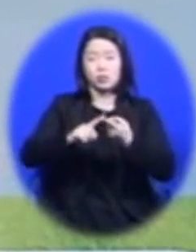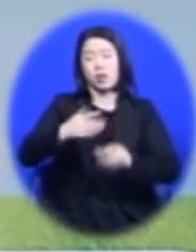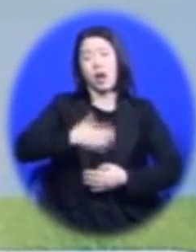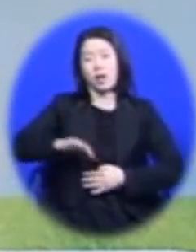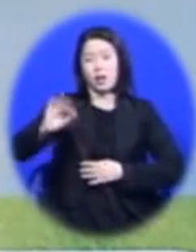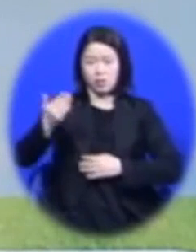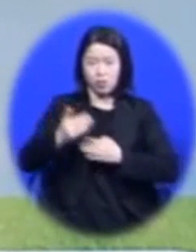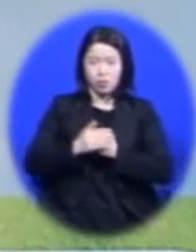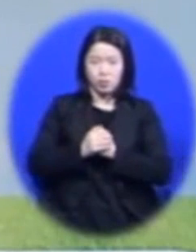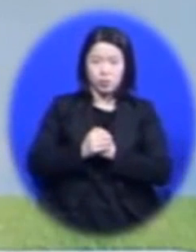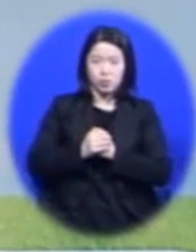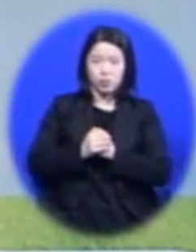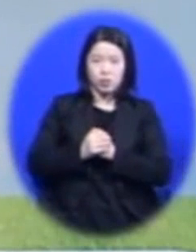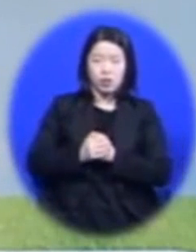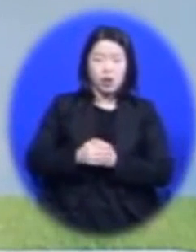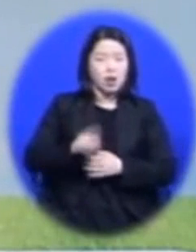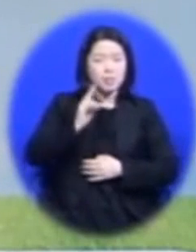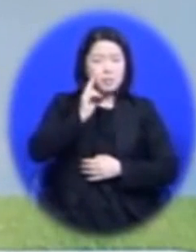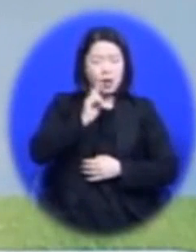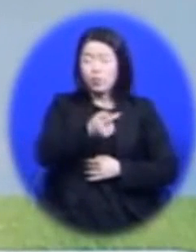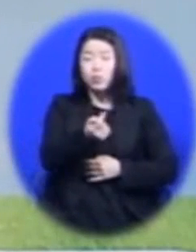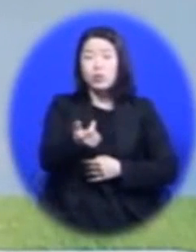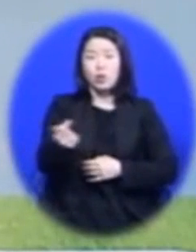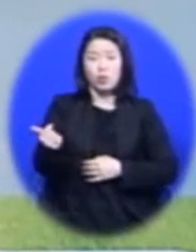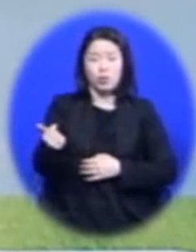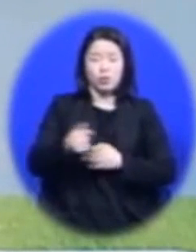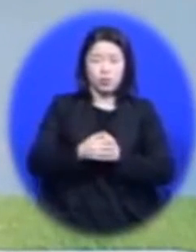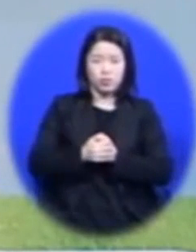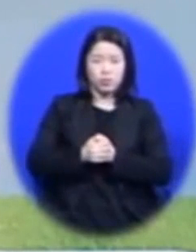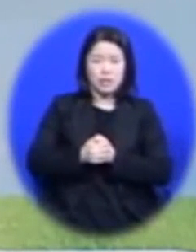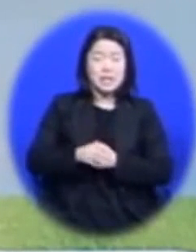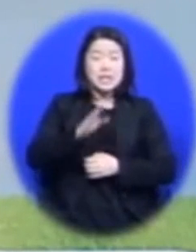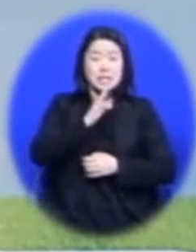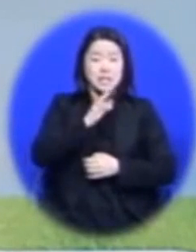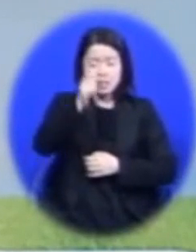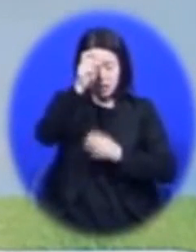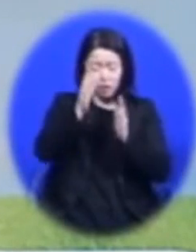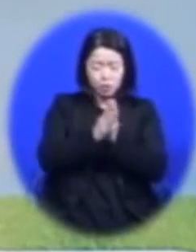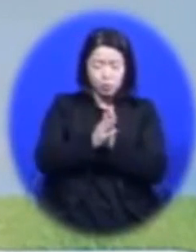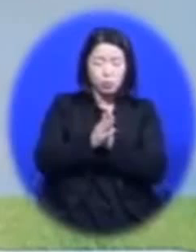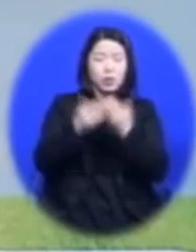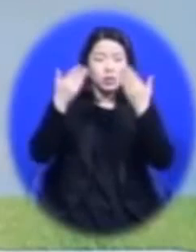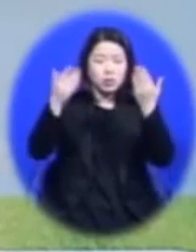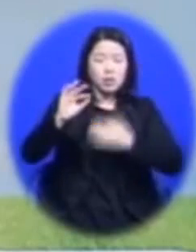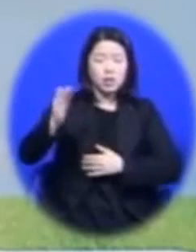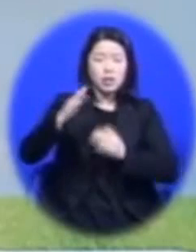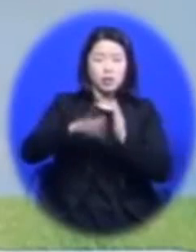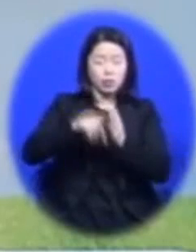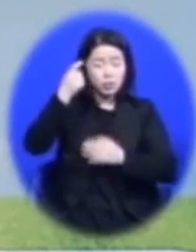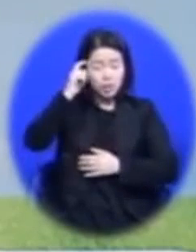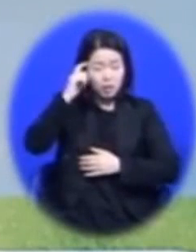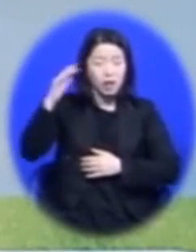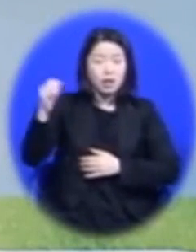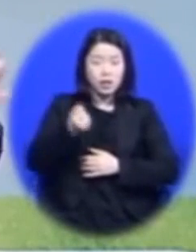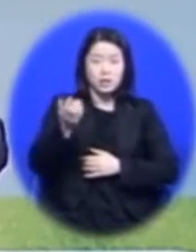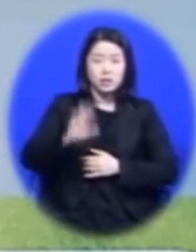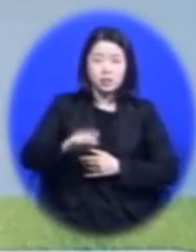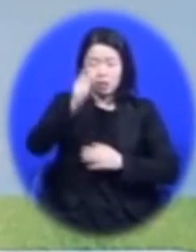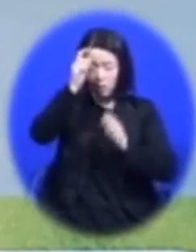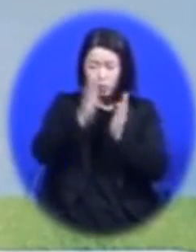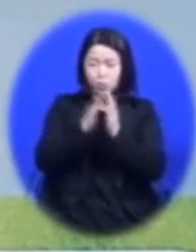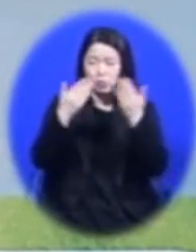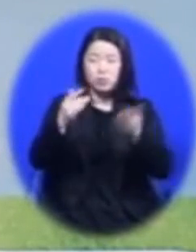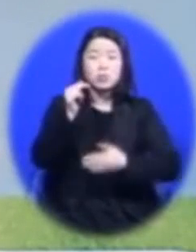합니다. 아주 적어요. 진짜 기도를 해야 될 때라고 생각됐는데 기도 못하는 사람